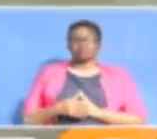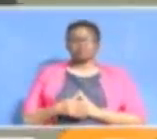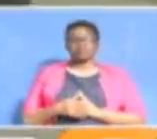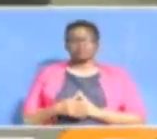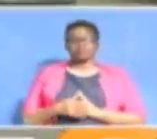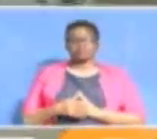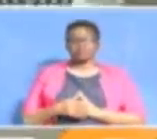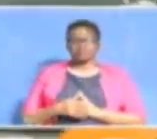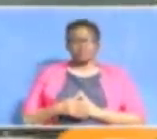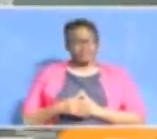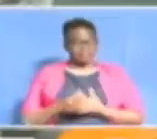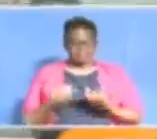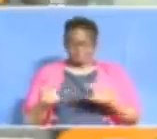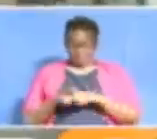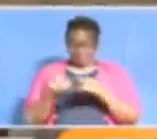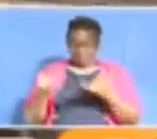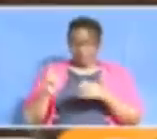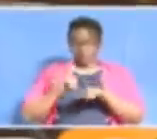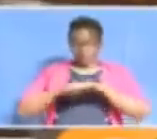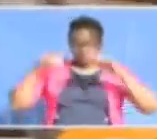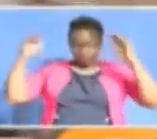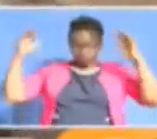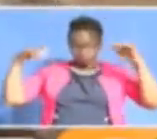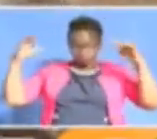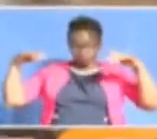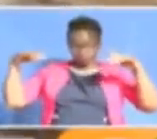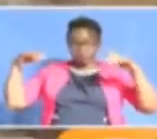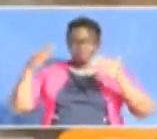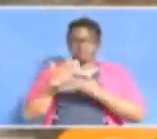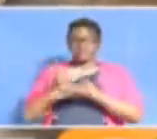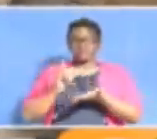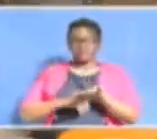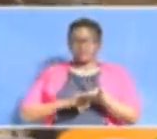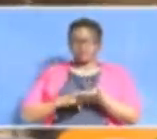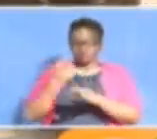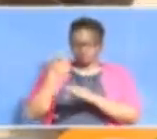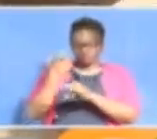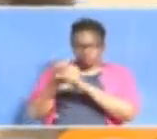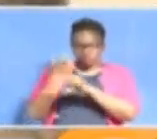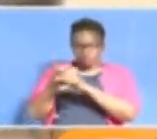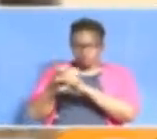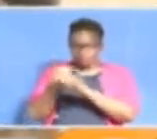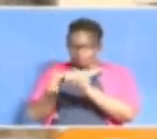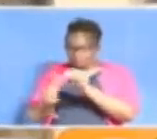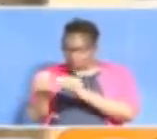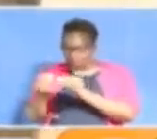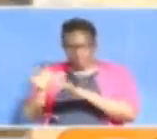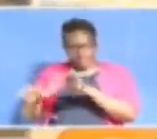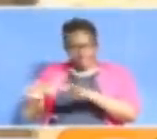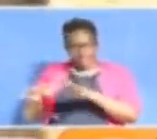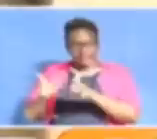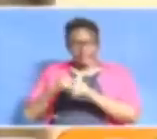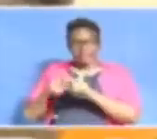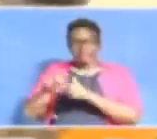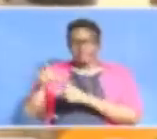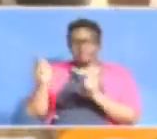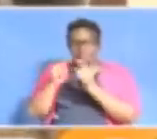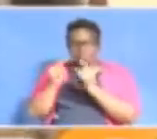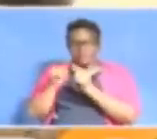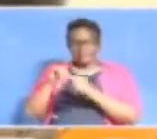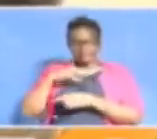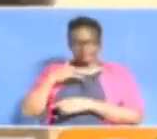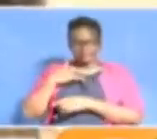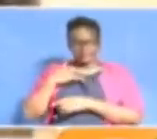Sana sana kama wakati huu kuna nyesha, mawe huwa zinaingia kwa hoofs na punda huumia na shindo kukanyanga chini. Tawe naweza kuta